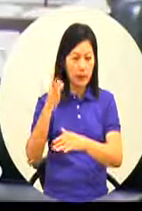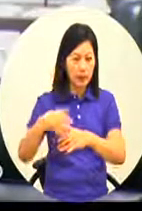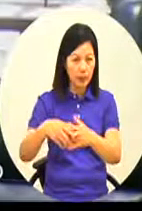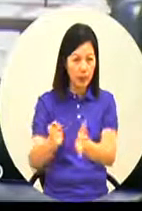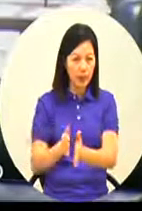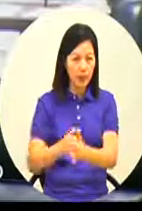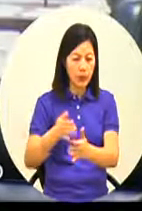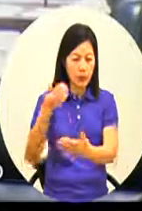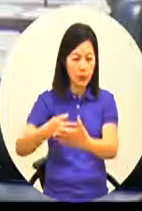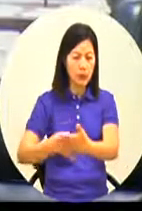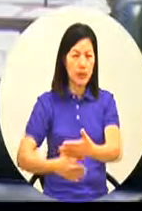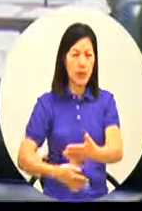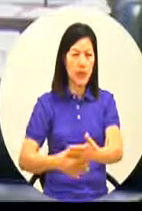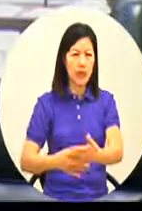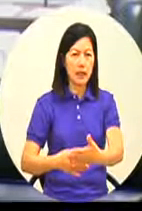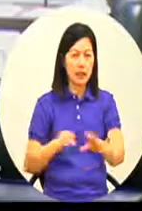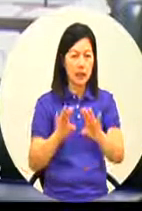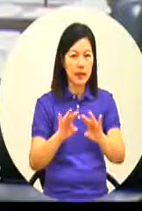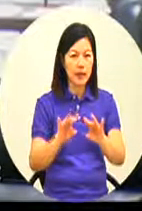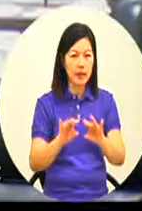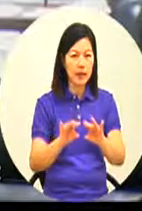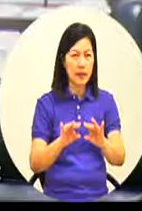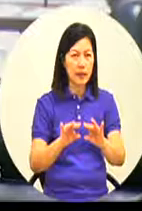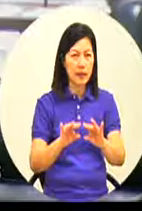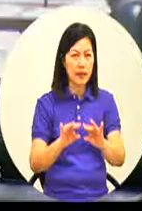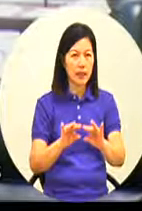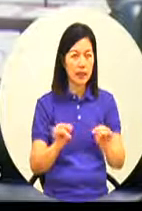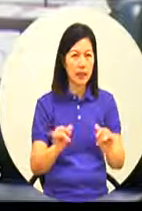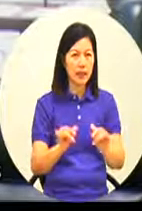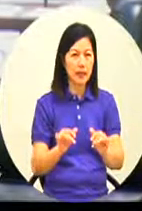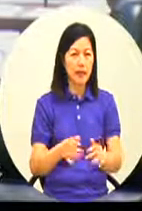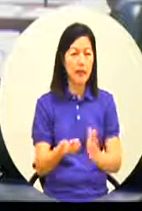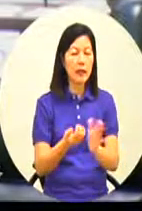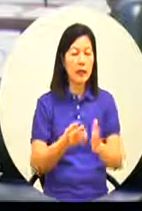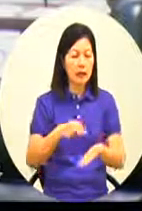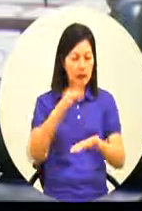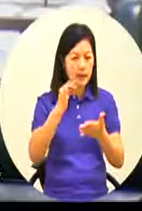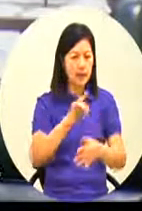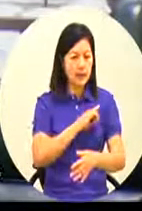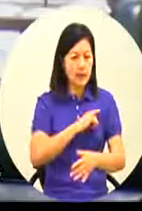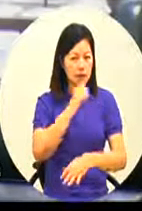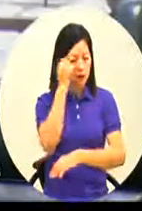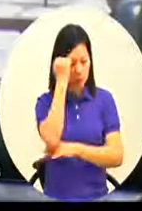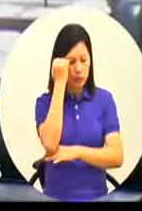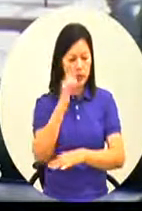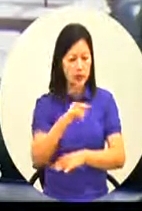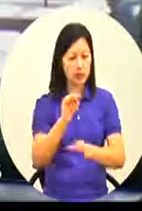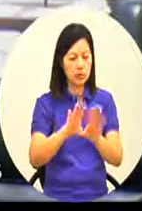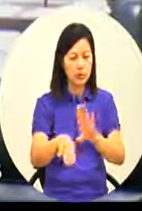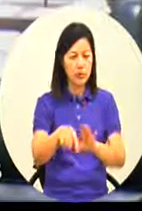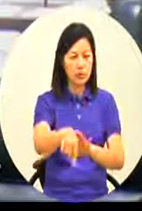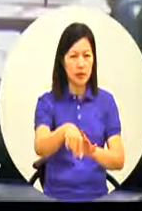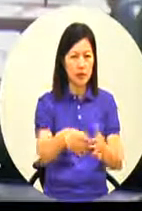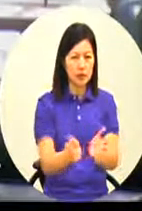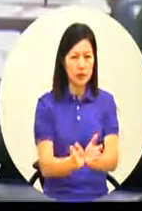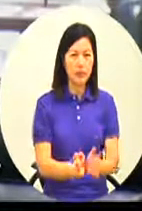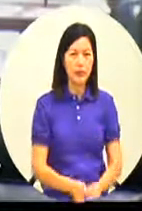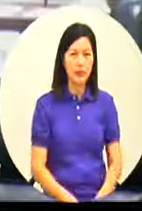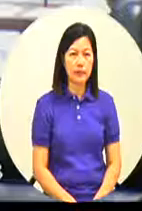个土地，就是我们刚刚提的自住的这个税率的部分，然后